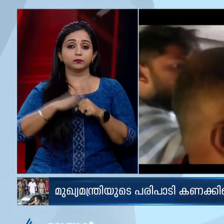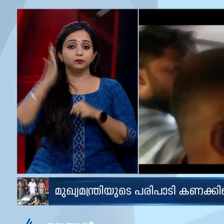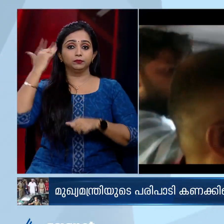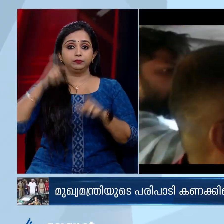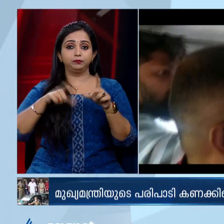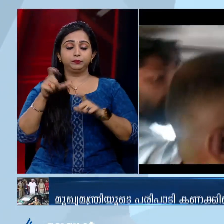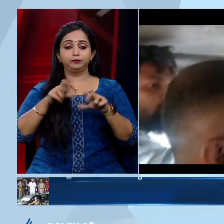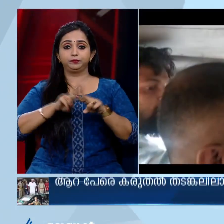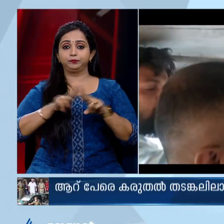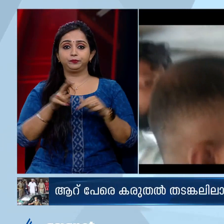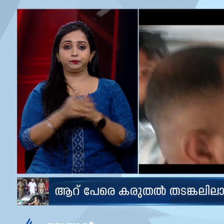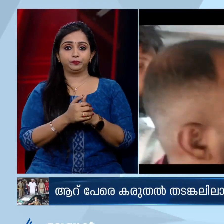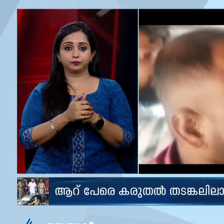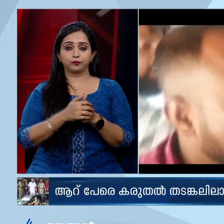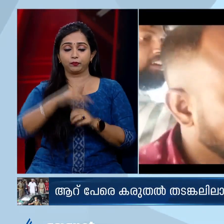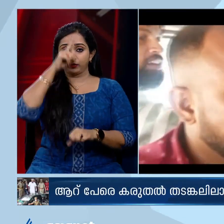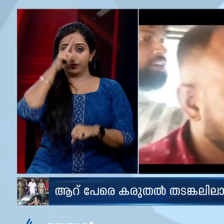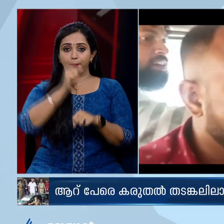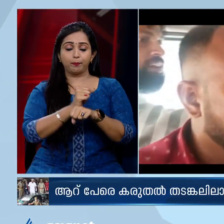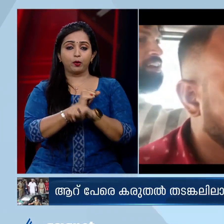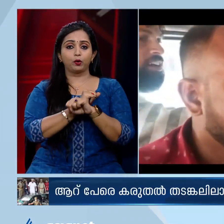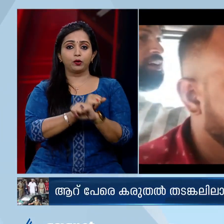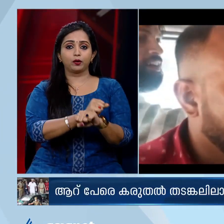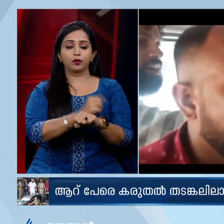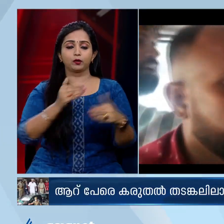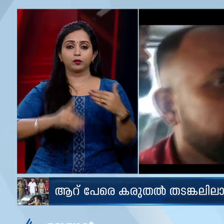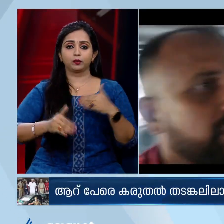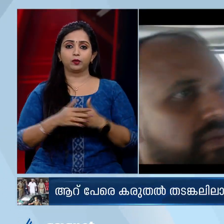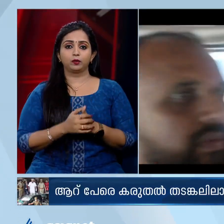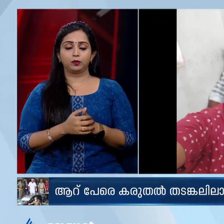എല്ലാം പോലീസ് ഇപ്പോൾ കസ്റ്റഡിയിൽ എടുത്തിട്ടുണ്ട്. ഈ